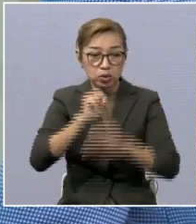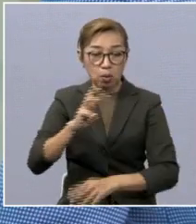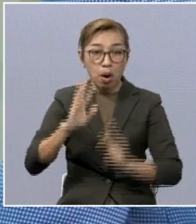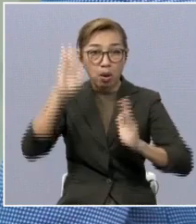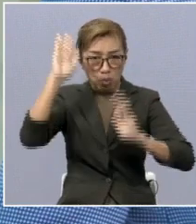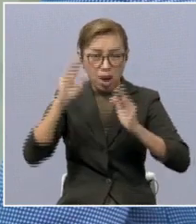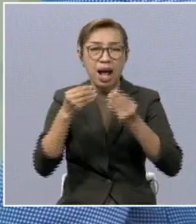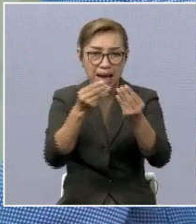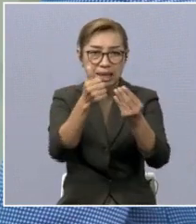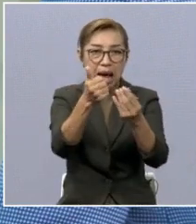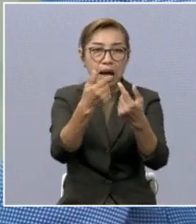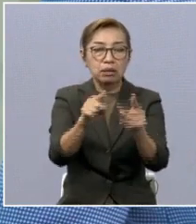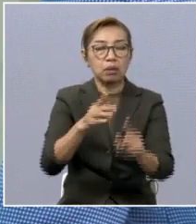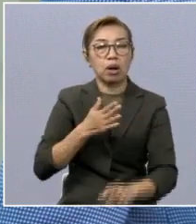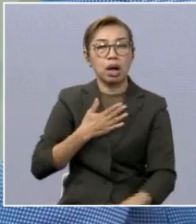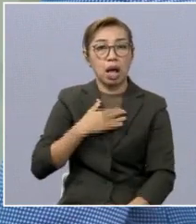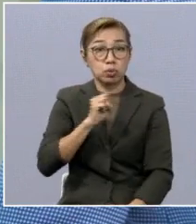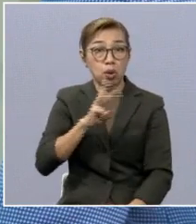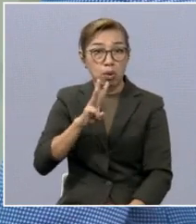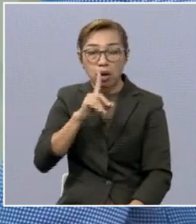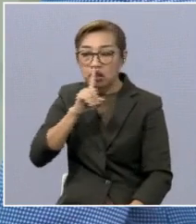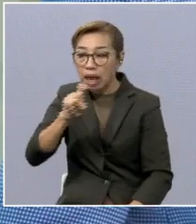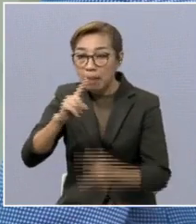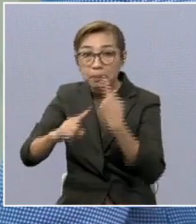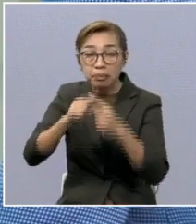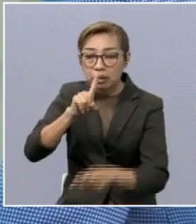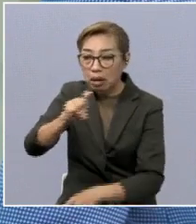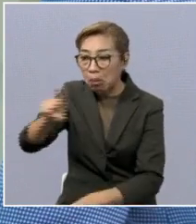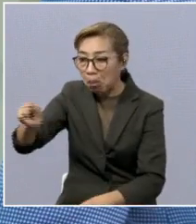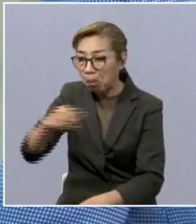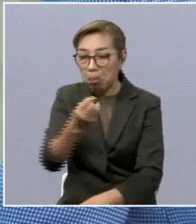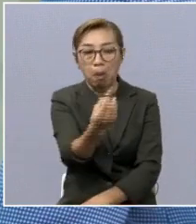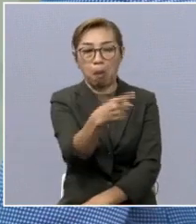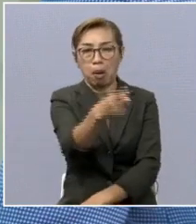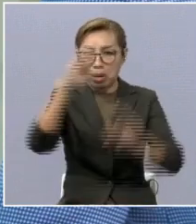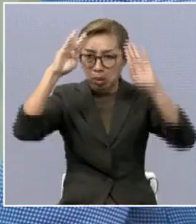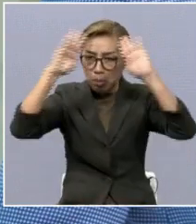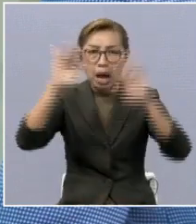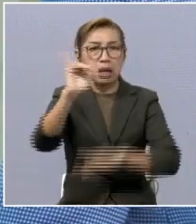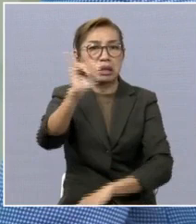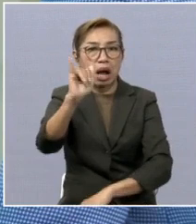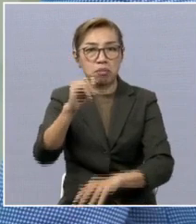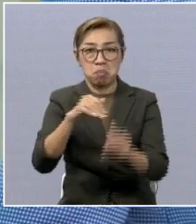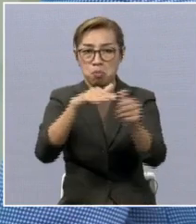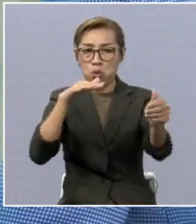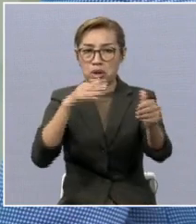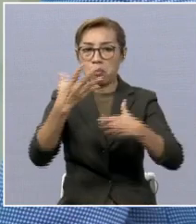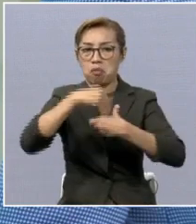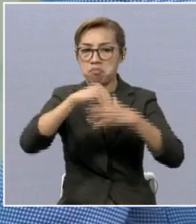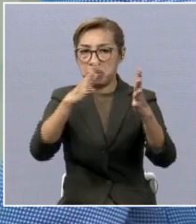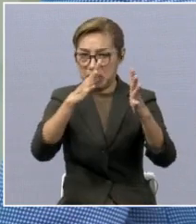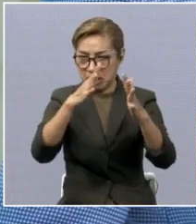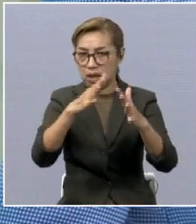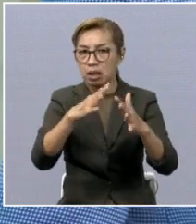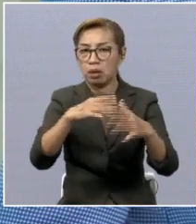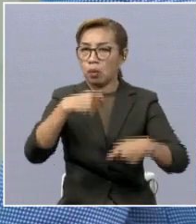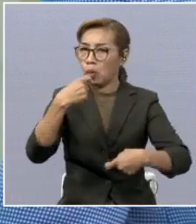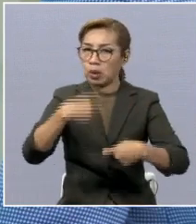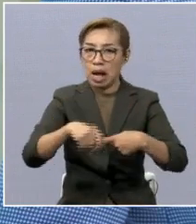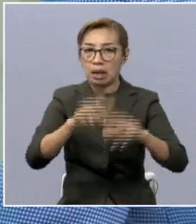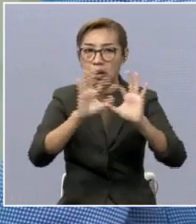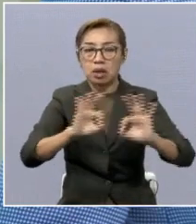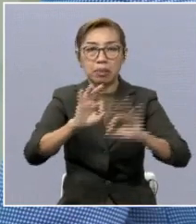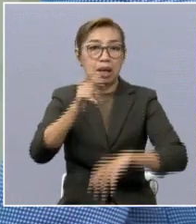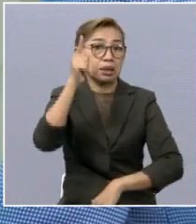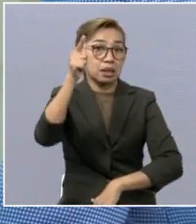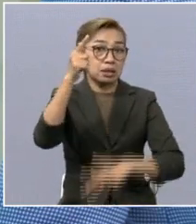ฒิภาวะความเป็นผู้นำและประสบการณ์ยังไม่มีดูแล้วเป็นยากมากโดยเฉพาะการเป็นสายตรงของนายทักษิณชินวัตร